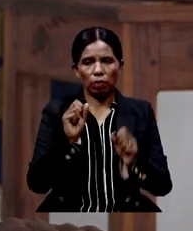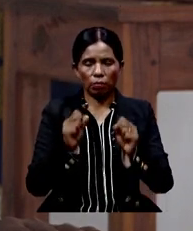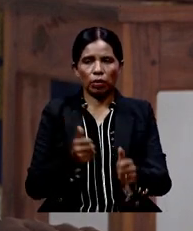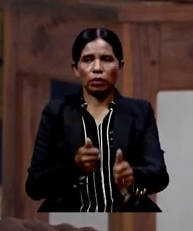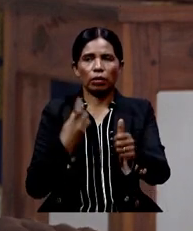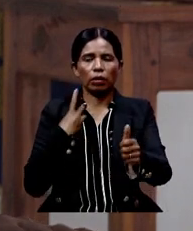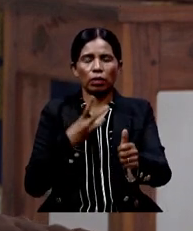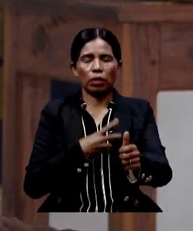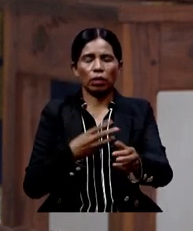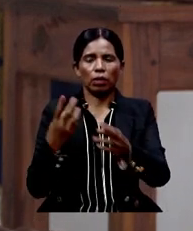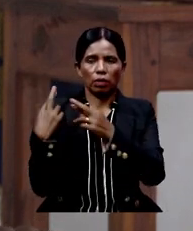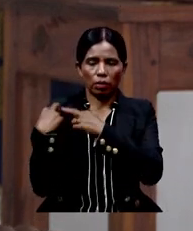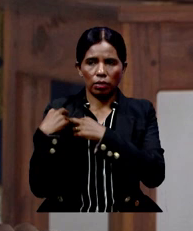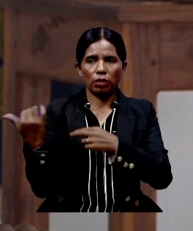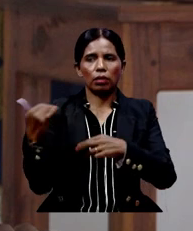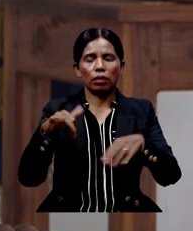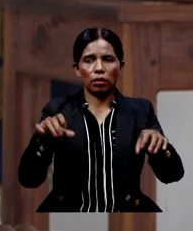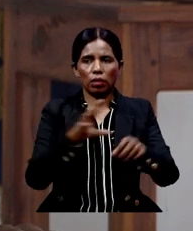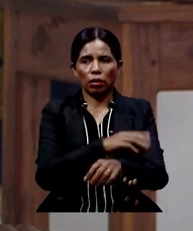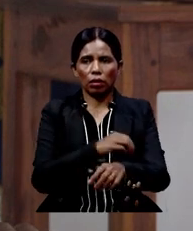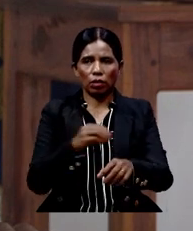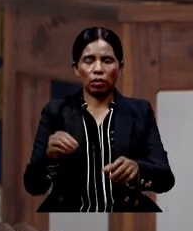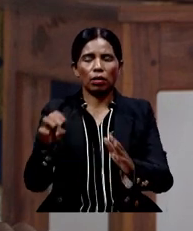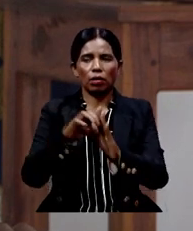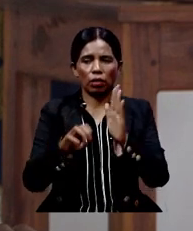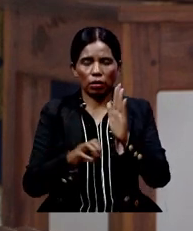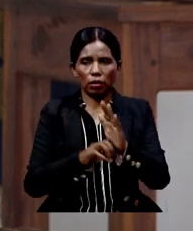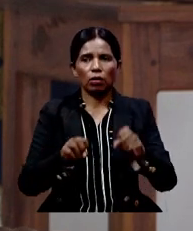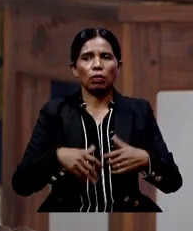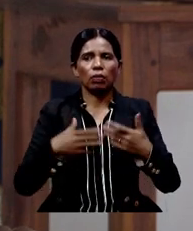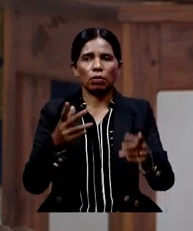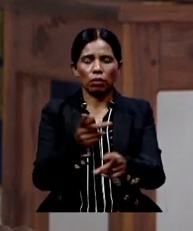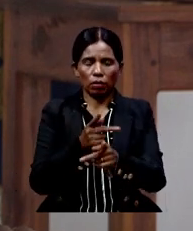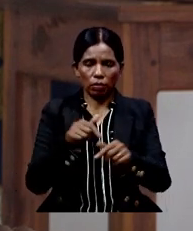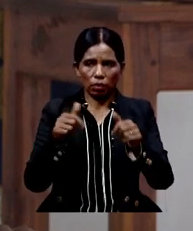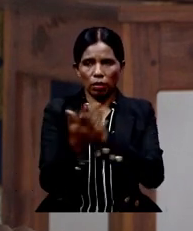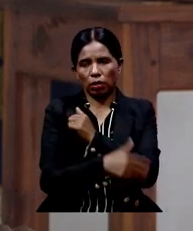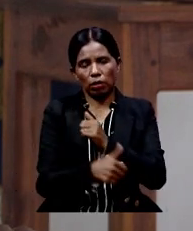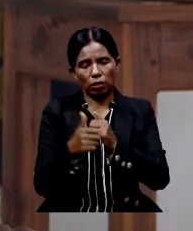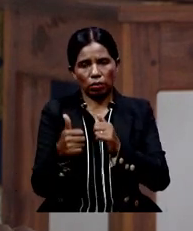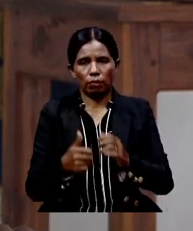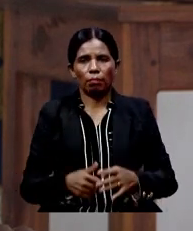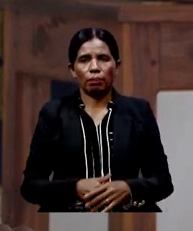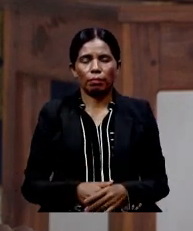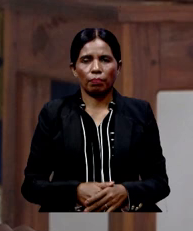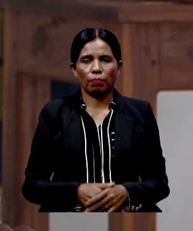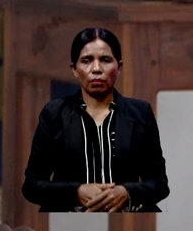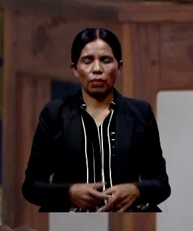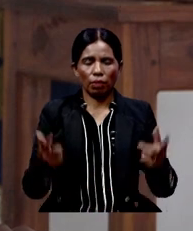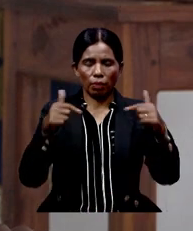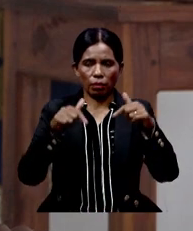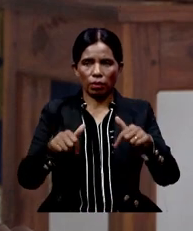itania dever sirena ihirnya dever ba estado liuli uinsa asegura itania resetas mai